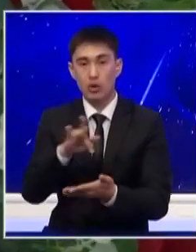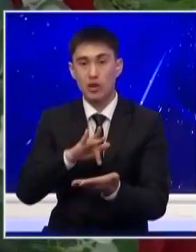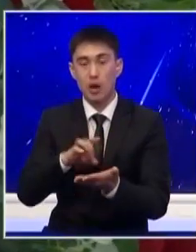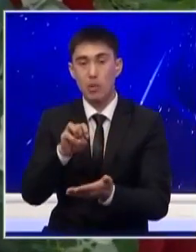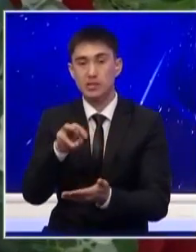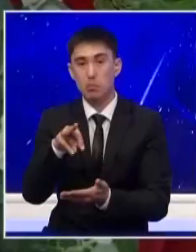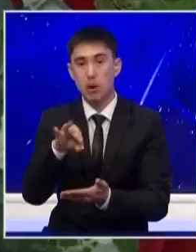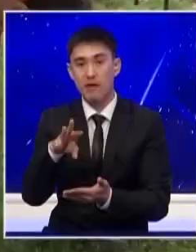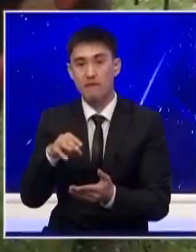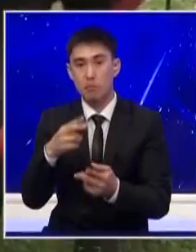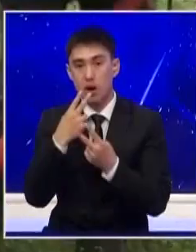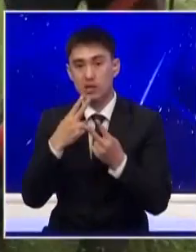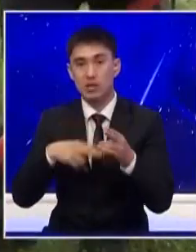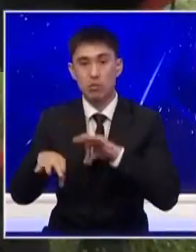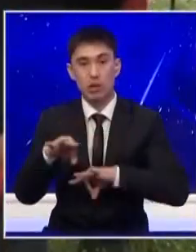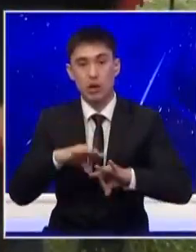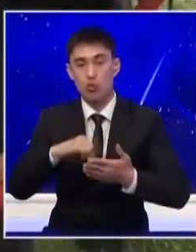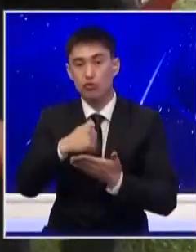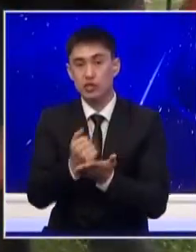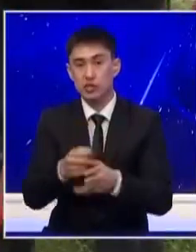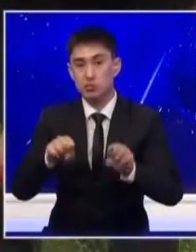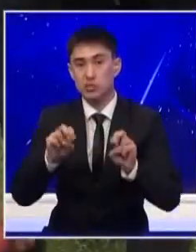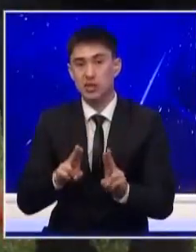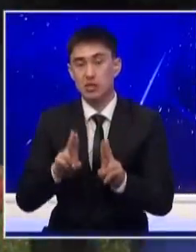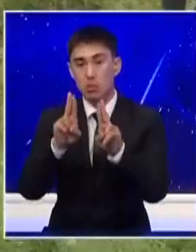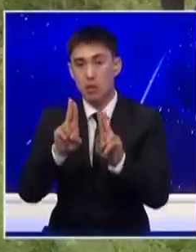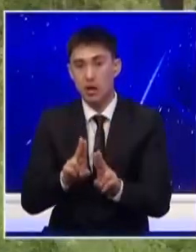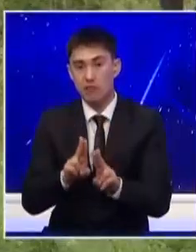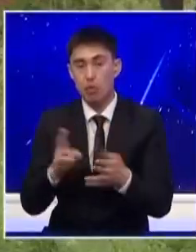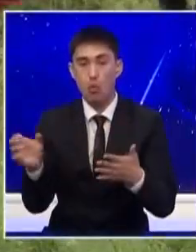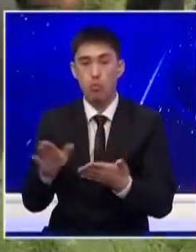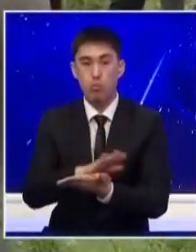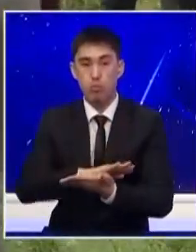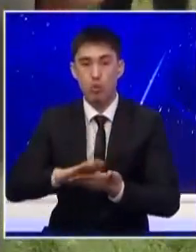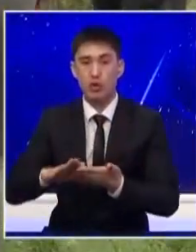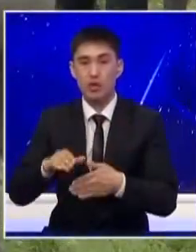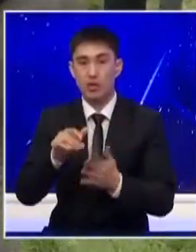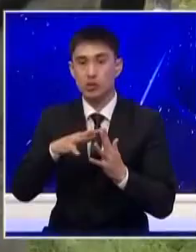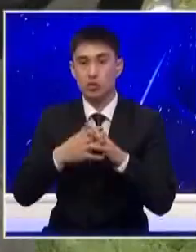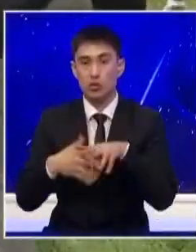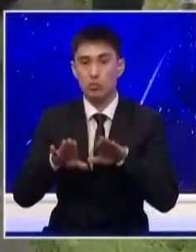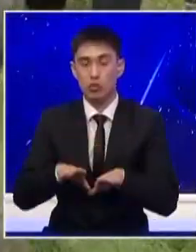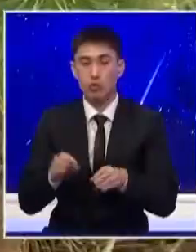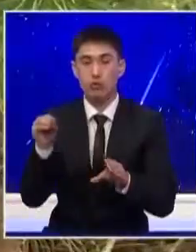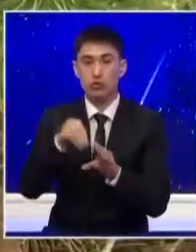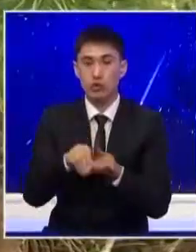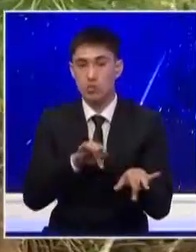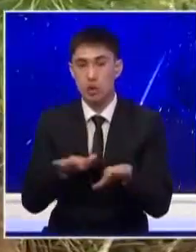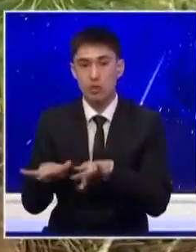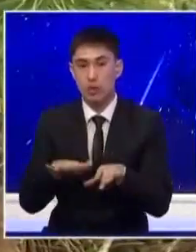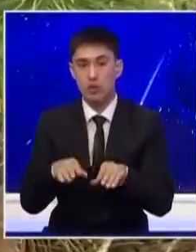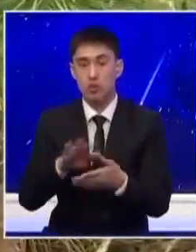Масабаев представил проект по утверждению специальных правил по уборке населенного пункта, включающие мероприятия